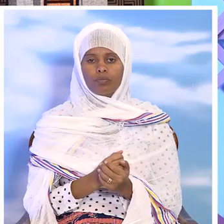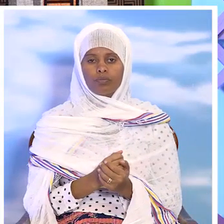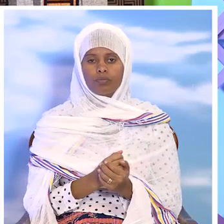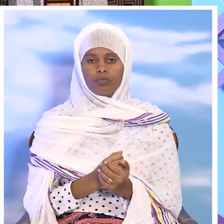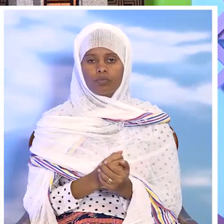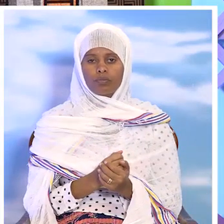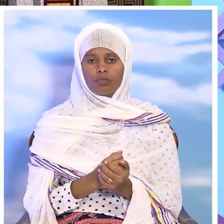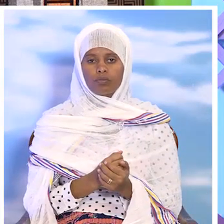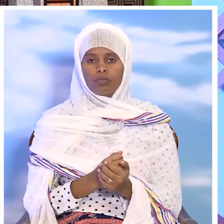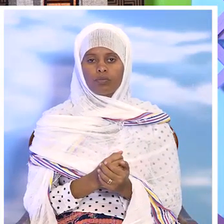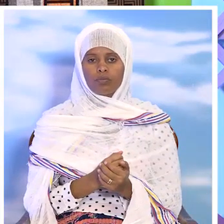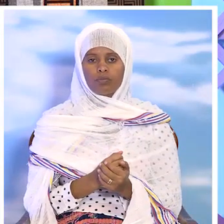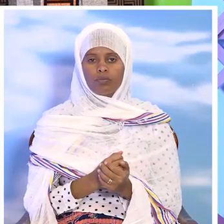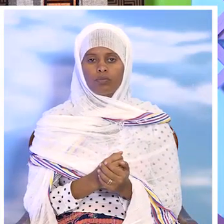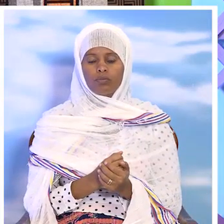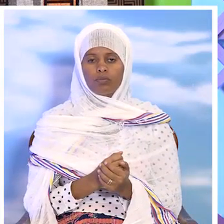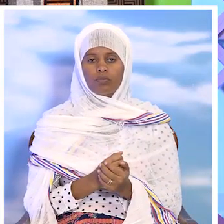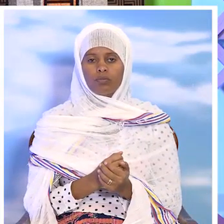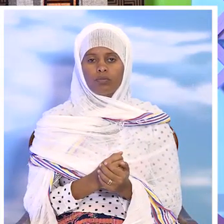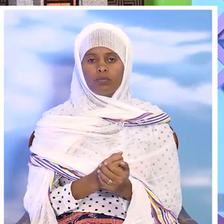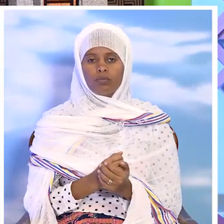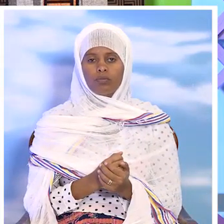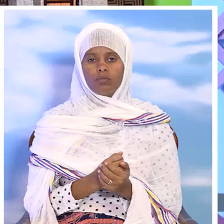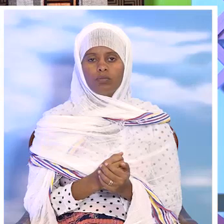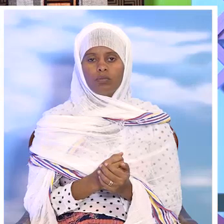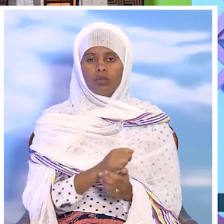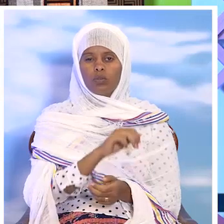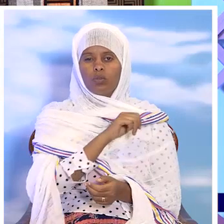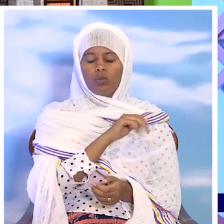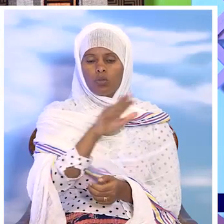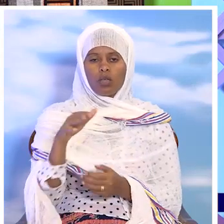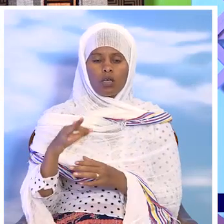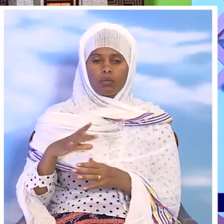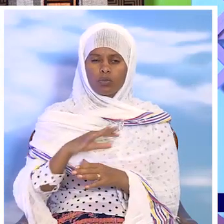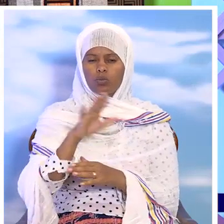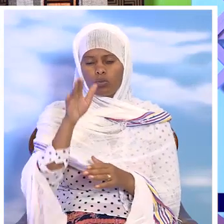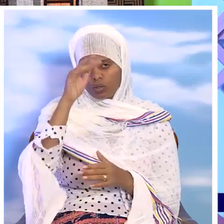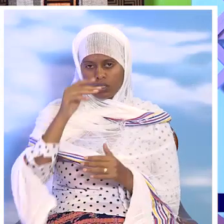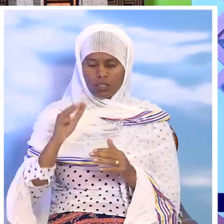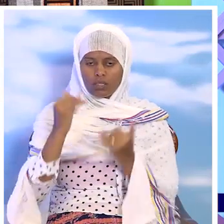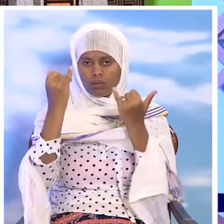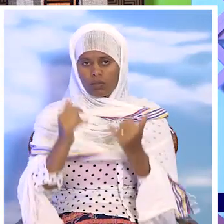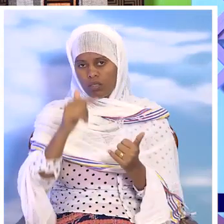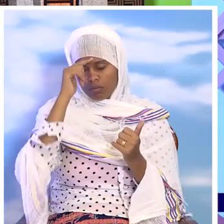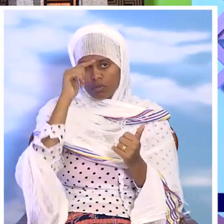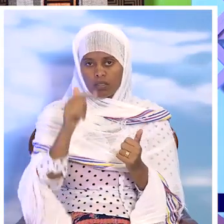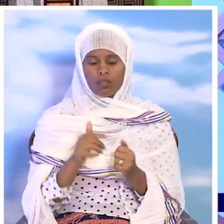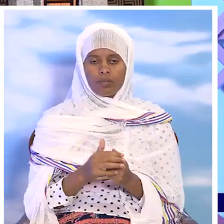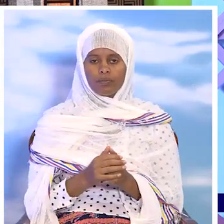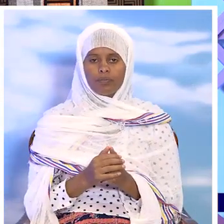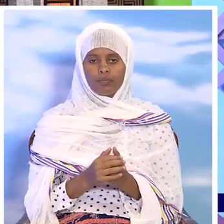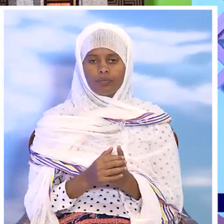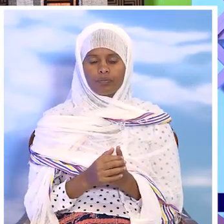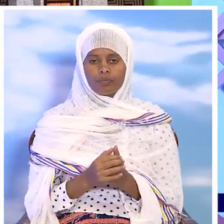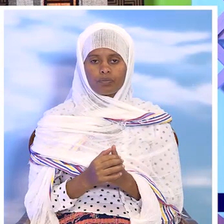ኩሉ መንግስታት ዓለም ወኩሎ ክብሮ ይብል ማለት እዩ። እቲ ኩሉ መንግስቲ ዓለም ኣርእዩ ድማ እቲ ኩሉ ናብቲ ክብሪ ኣርእዩ ድማ ወእም ከመሰገድከ